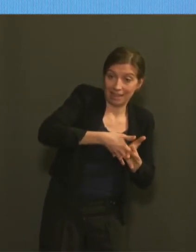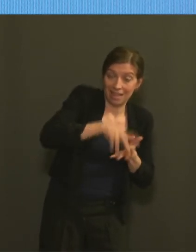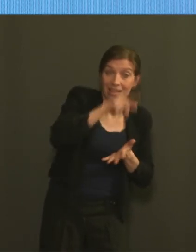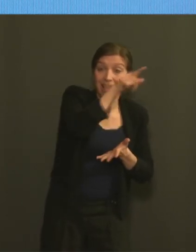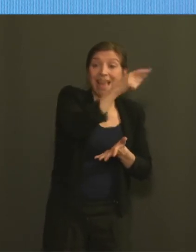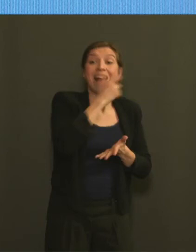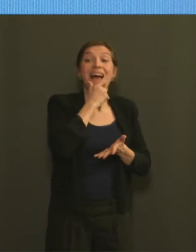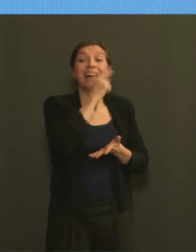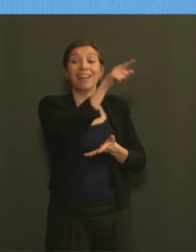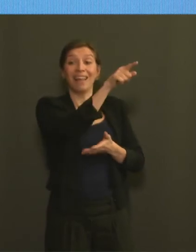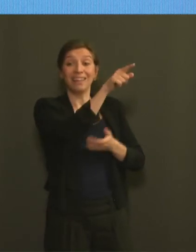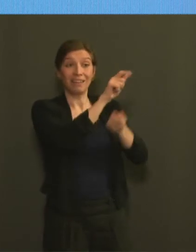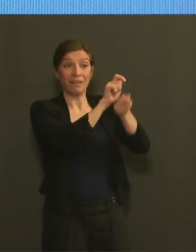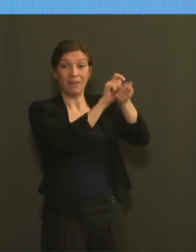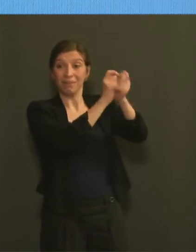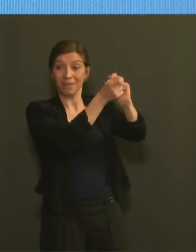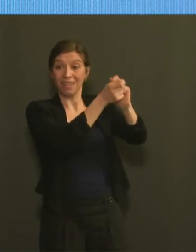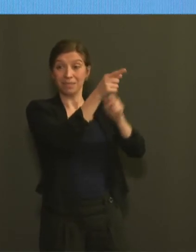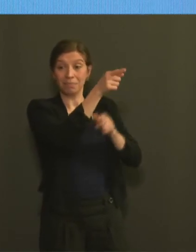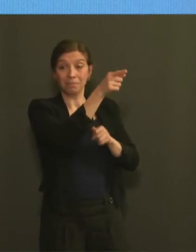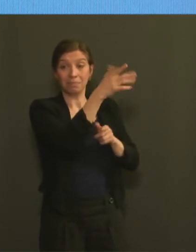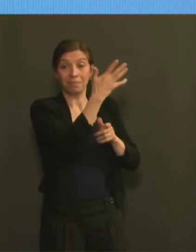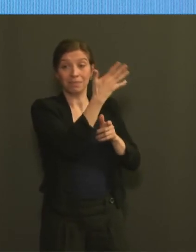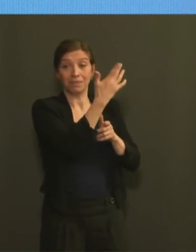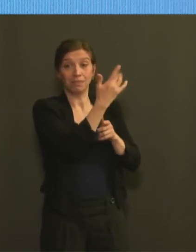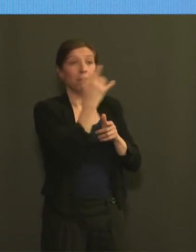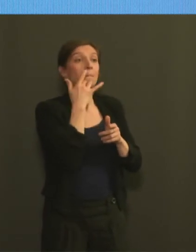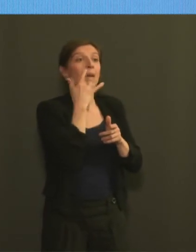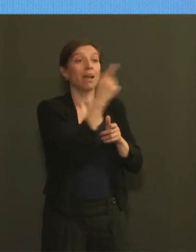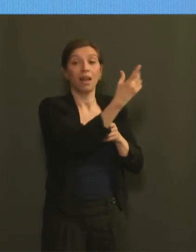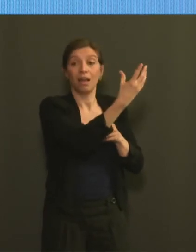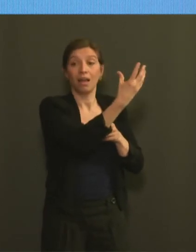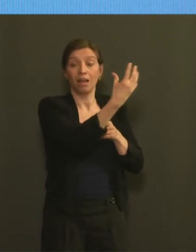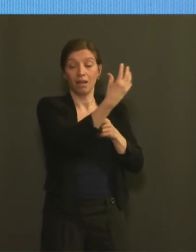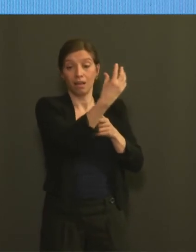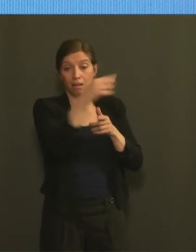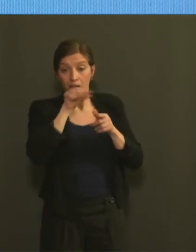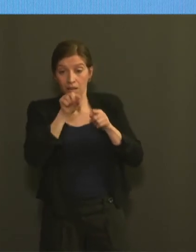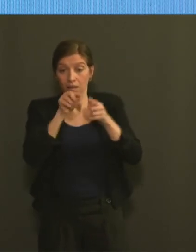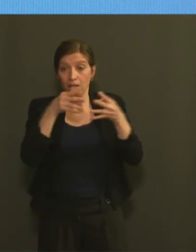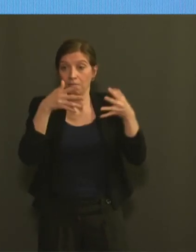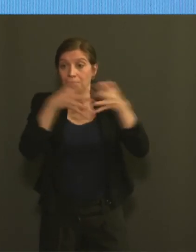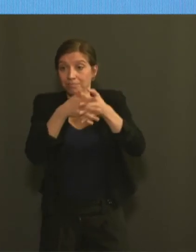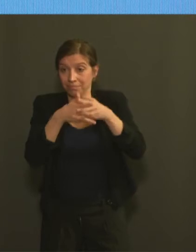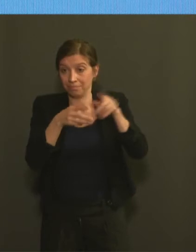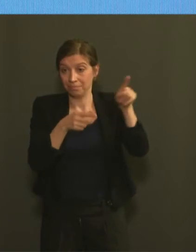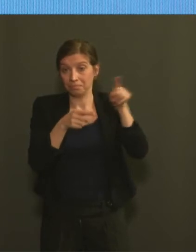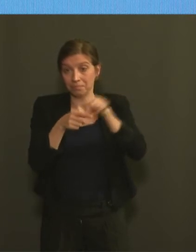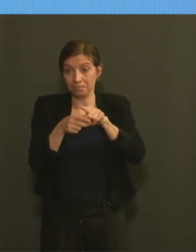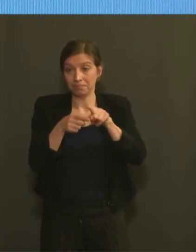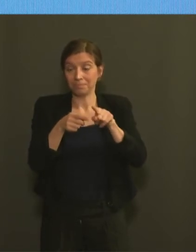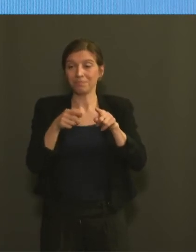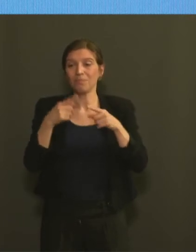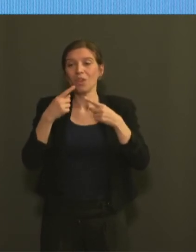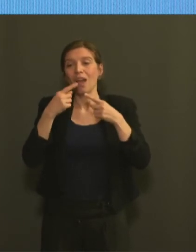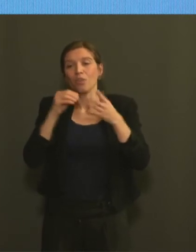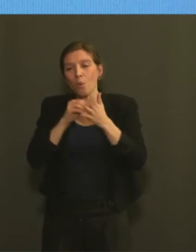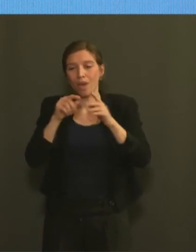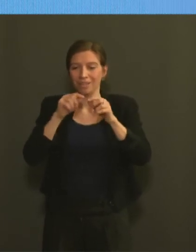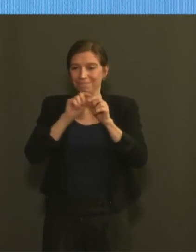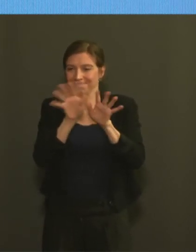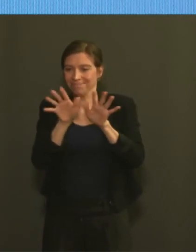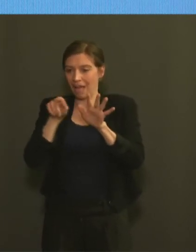comme andreu mutatio panzerplatte vaccins vitaux flotte spike arbitres en place des balades en